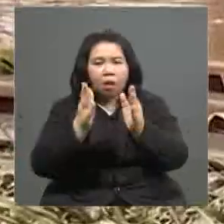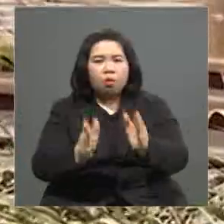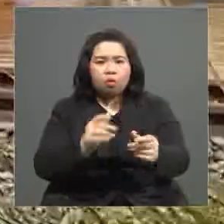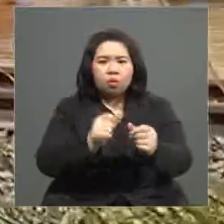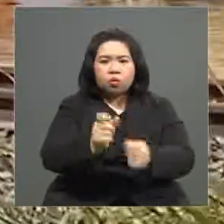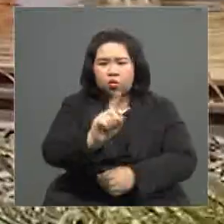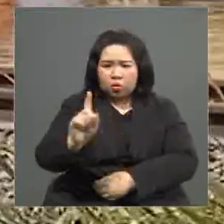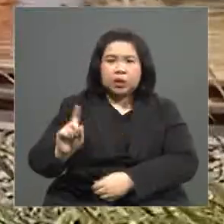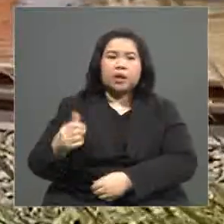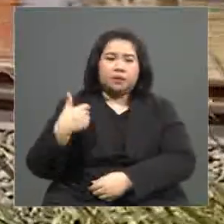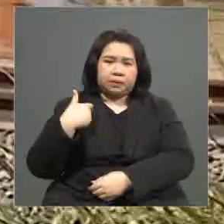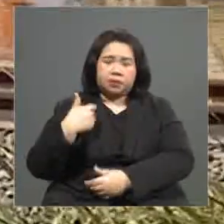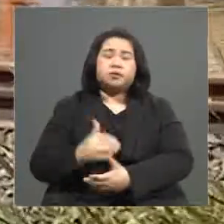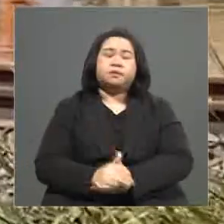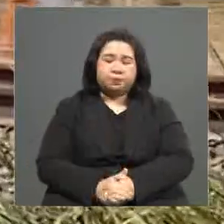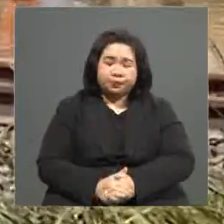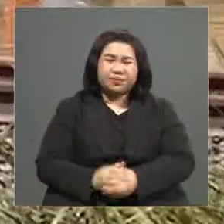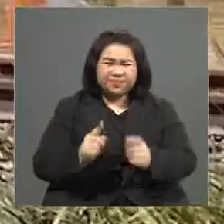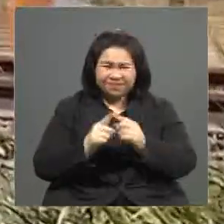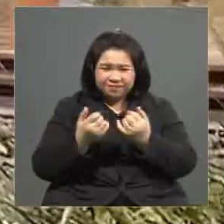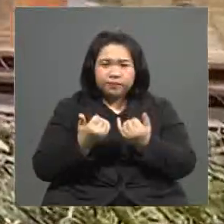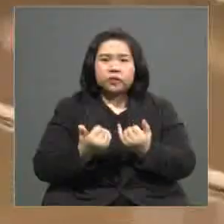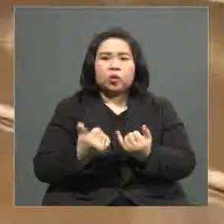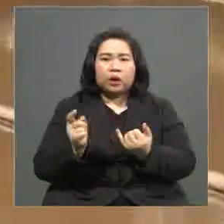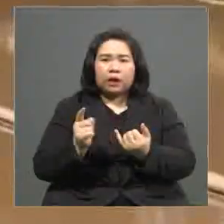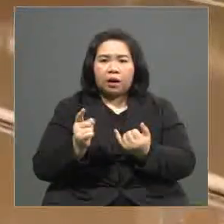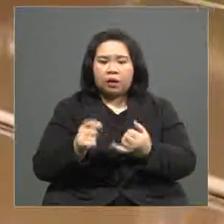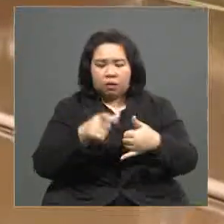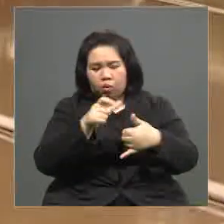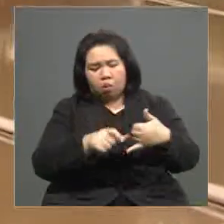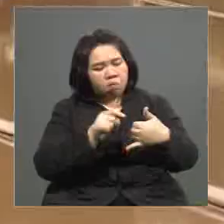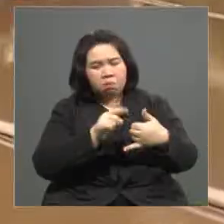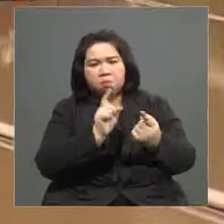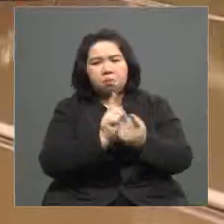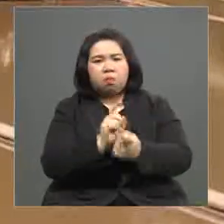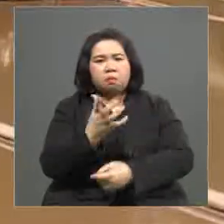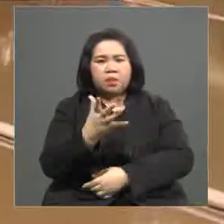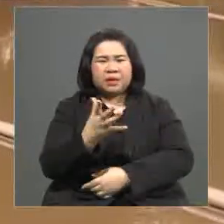หาผู้สูญหายรายดังกล่าวแต่จนถึงขณะนี้ค่ะก็ยังไม่พบตัวแต่เนื่องจาก